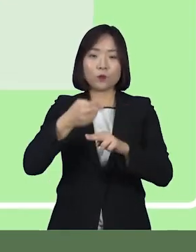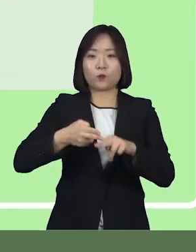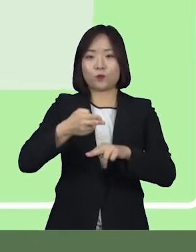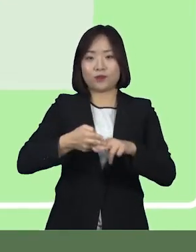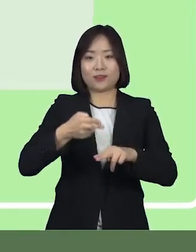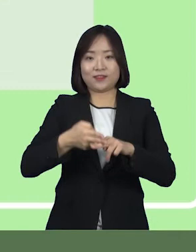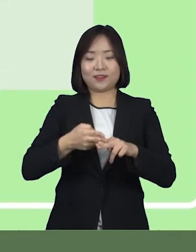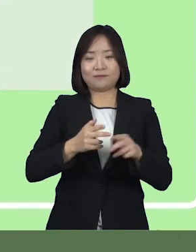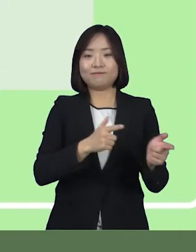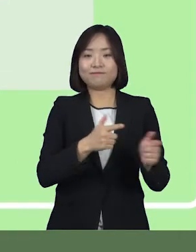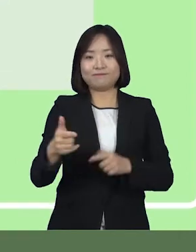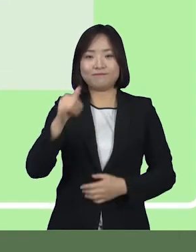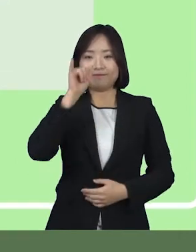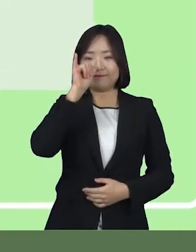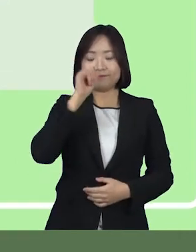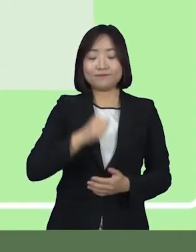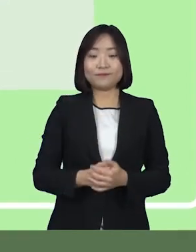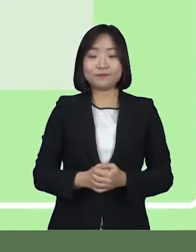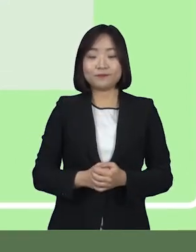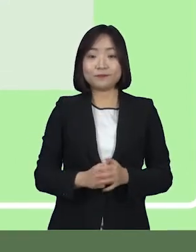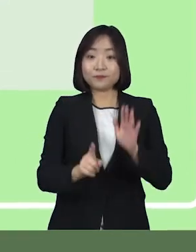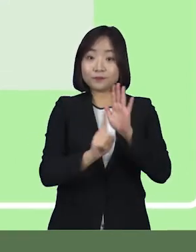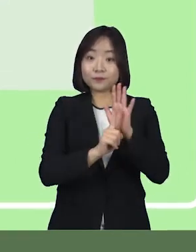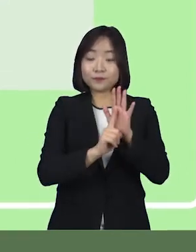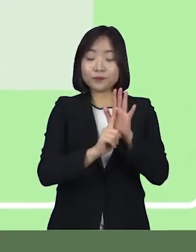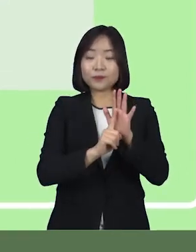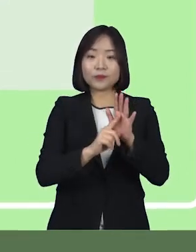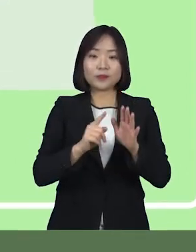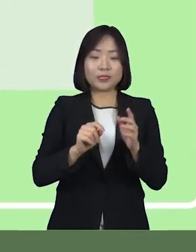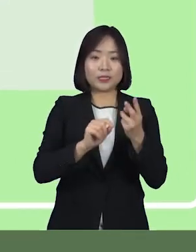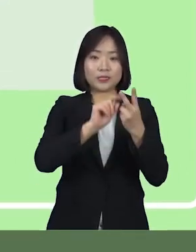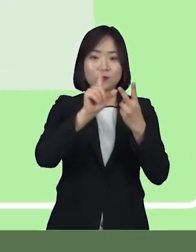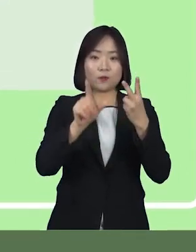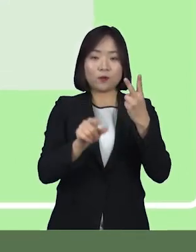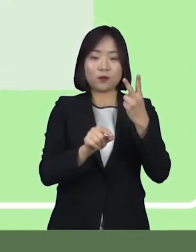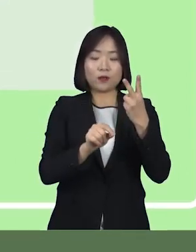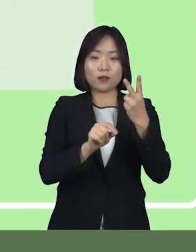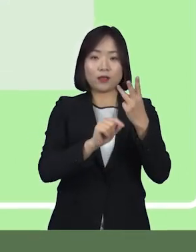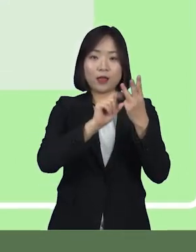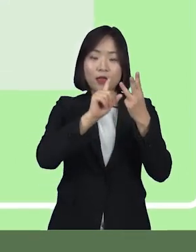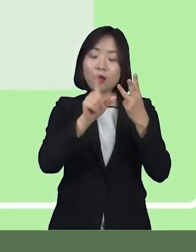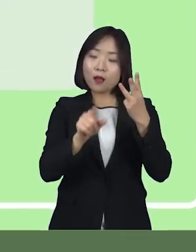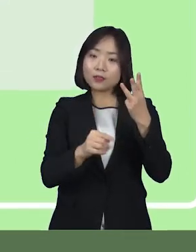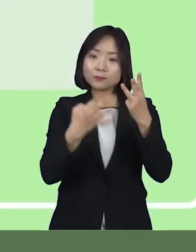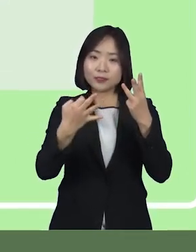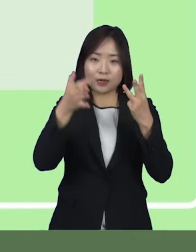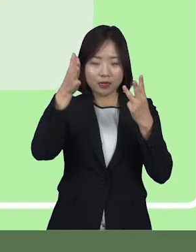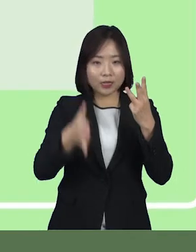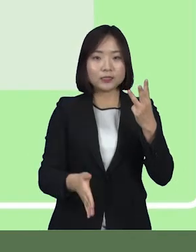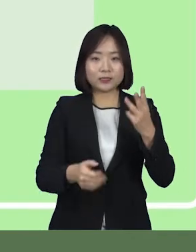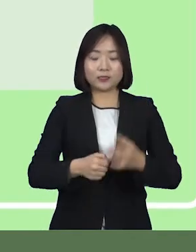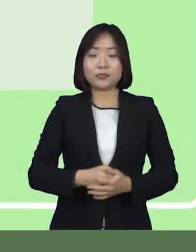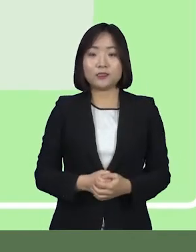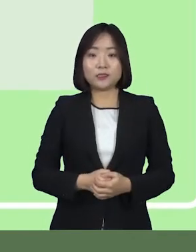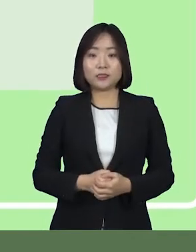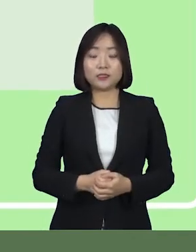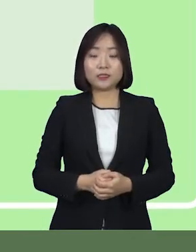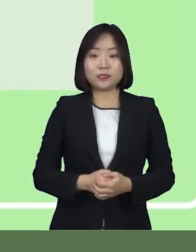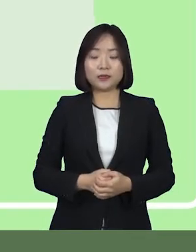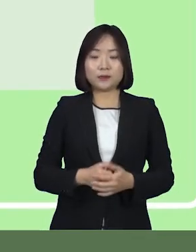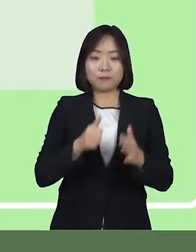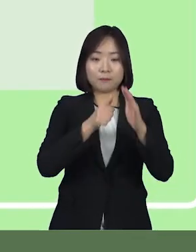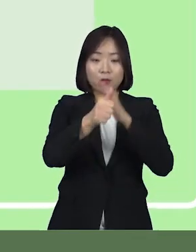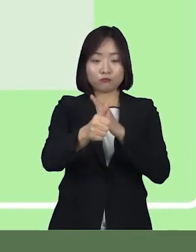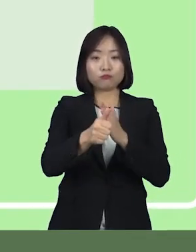등입니다. 모집 기간은 다음 달 14일까지 40명을 선착순으로 모집하고 신청은 방문